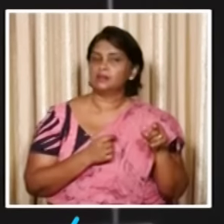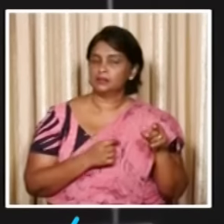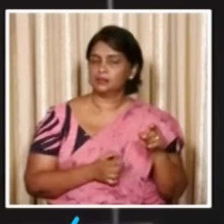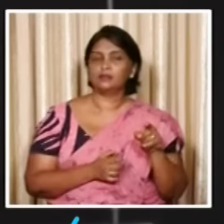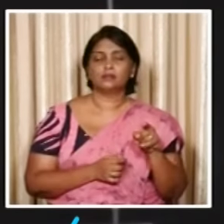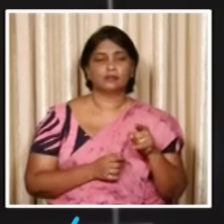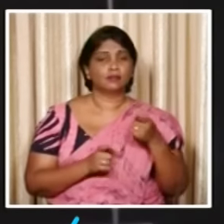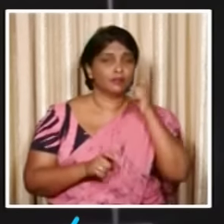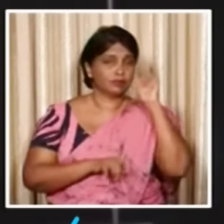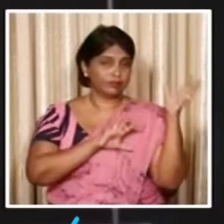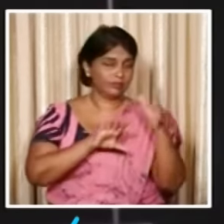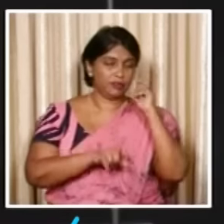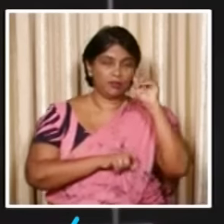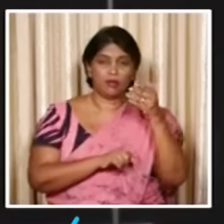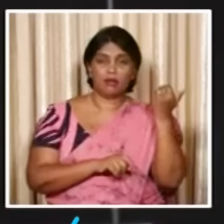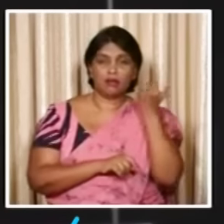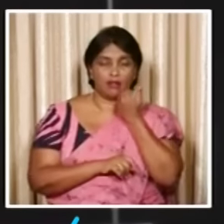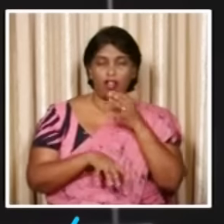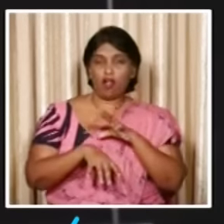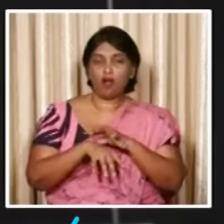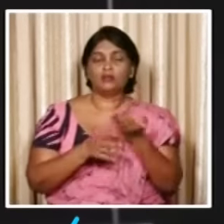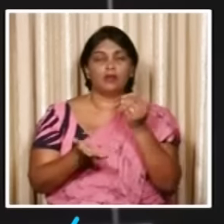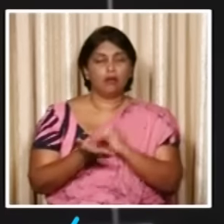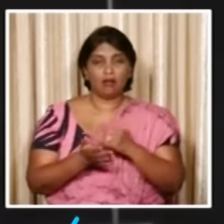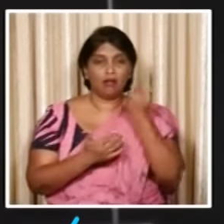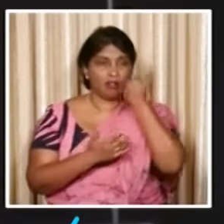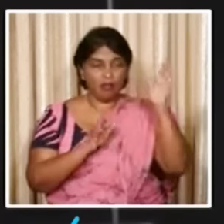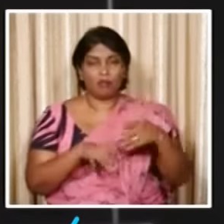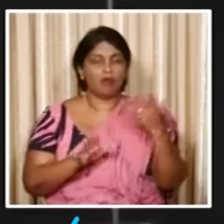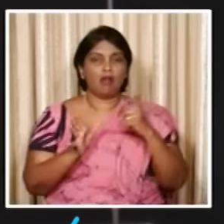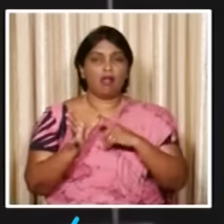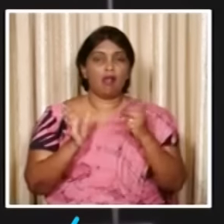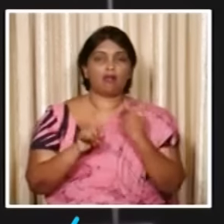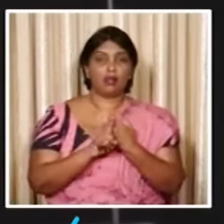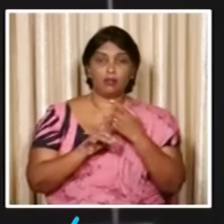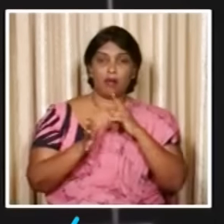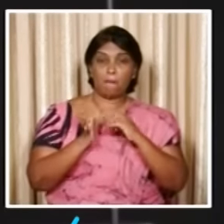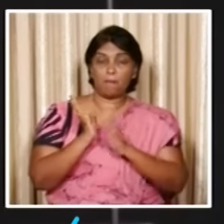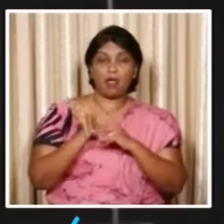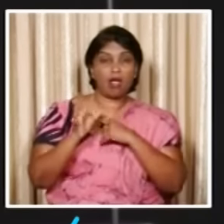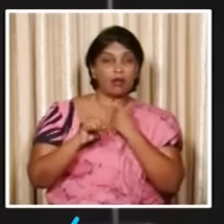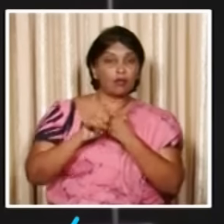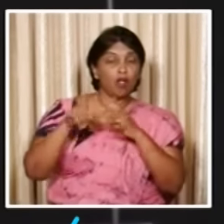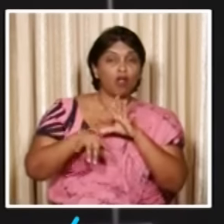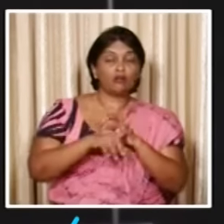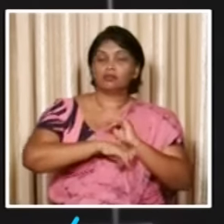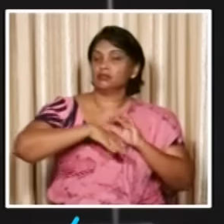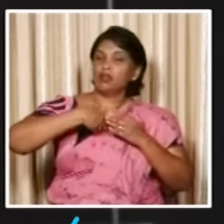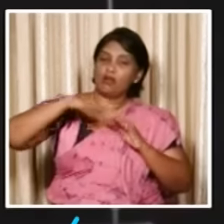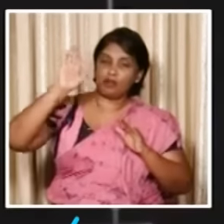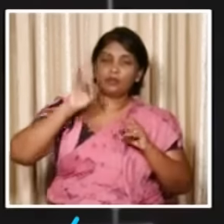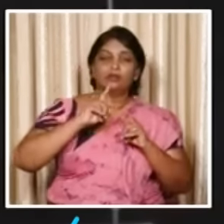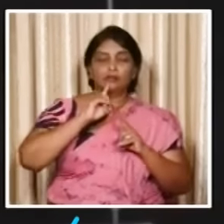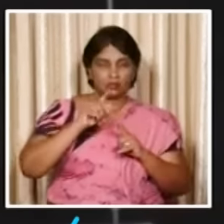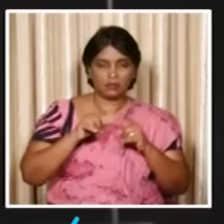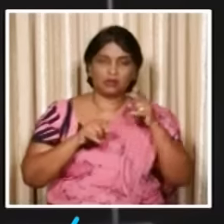அந்த வைத்தியசாலையில் வைத்து வெளிநோயாளர் பிரிவின் கூட மருந்துகள் வழங்கப்படவில்லை. ஆகவே தயவு செய்து தலைமை தாங்கும் உறுப்பினர்களே,